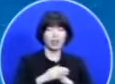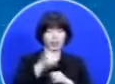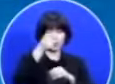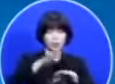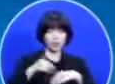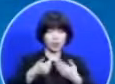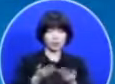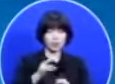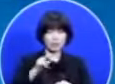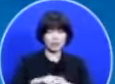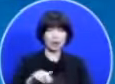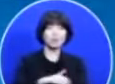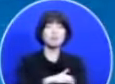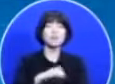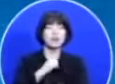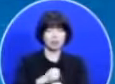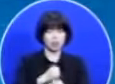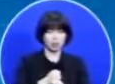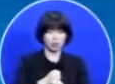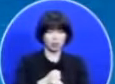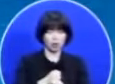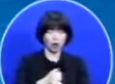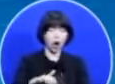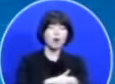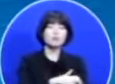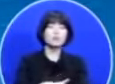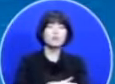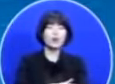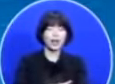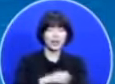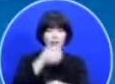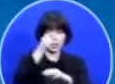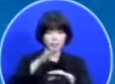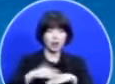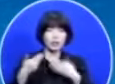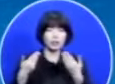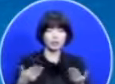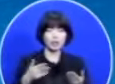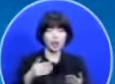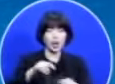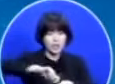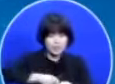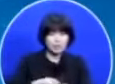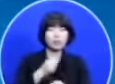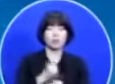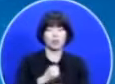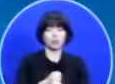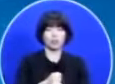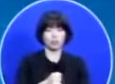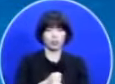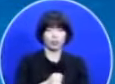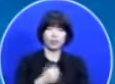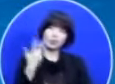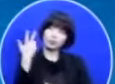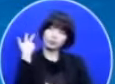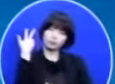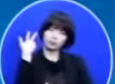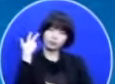만들어져 있습니다 불편하게 예배를 드리도록 일부러 만들었다는 거죠 지난 주일에